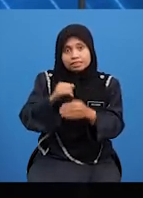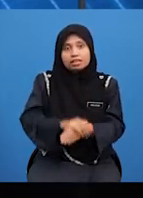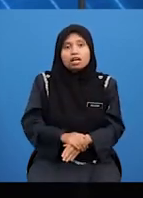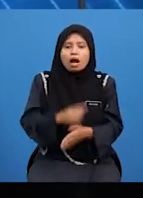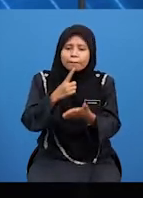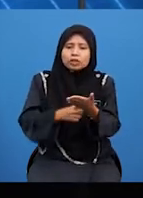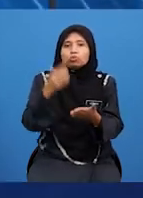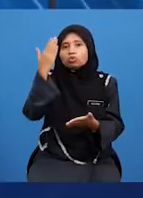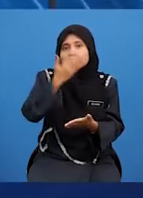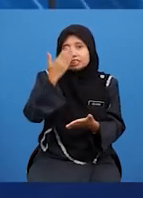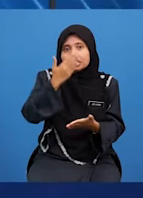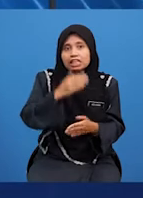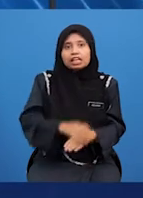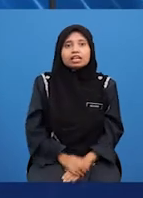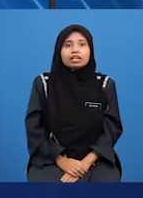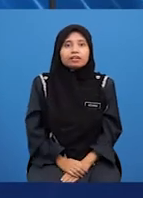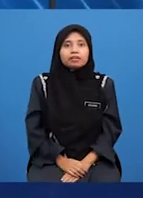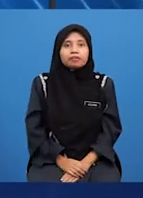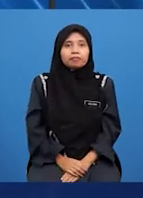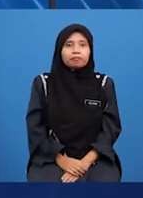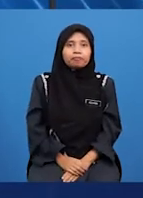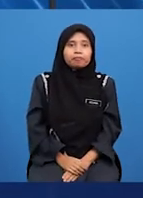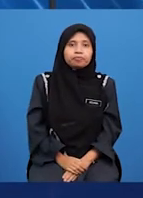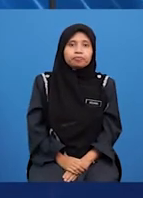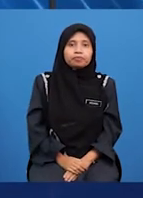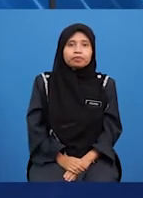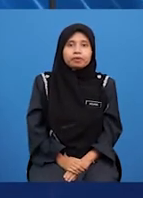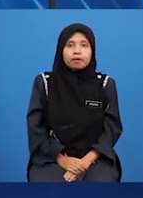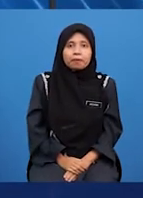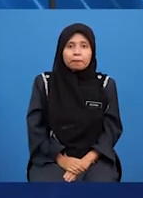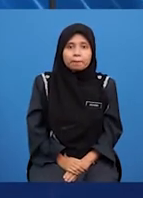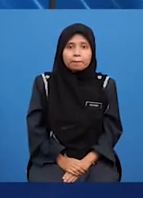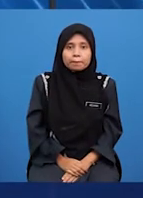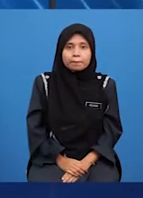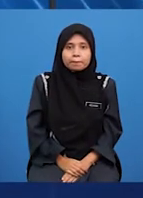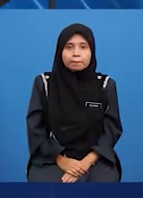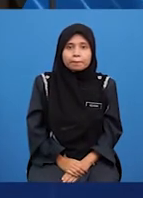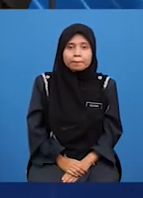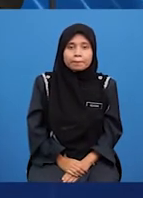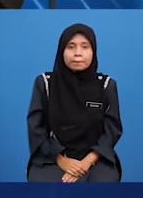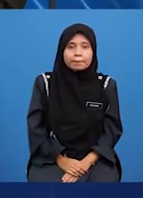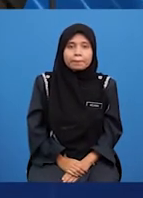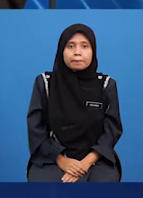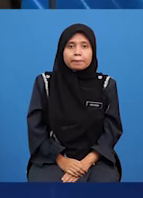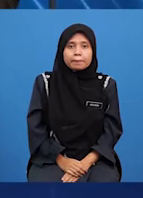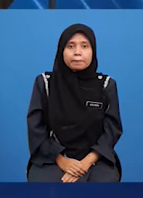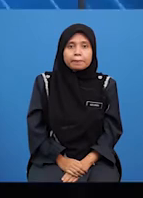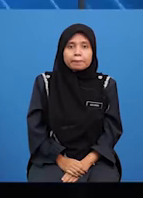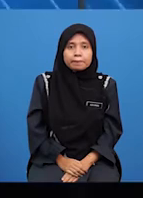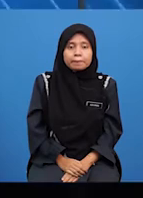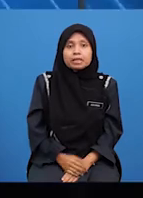dengan shading? Saya dah tahu. Tahu. Saya rasa pelajar di luar sana. Shading kan backup putih je kan. Pelajar di luar sana. Dengar betul-betul